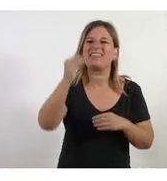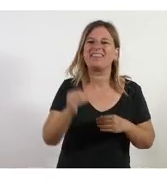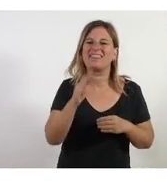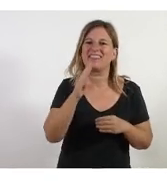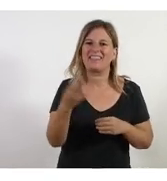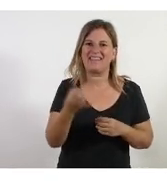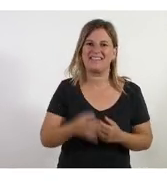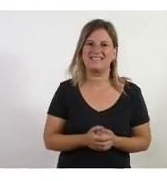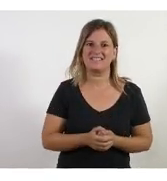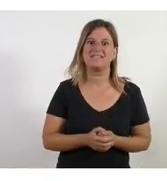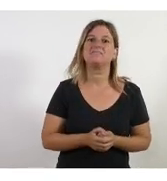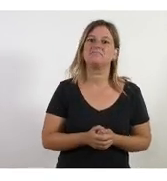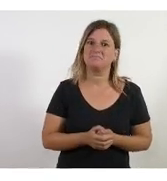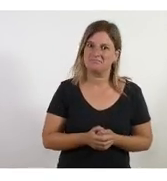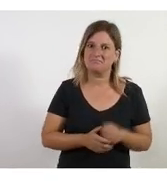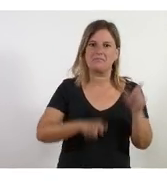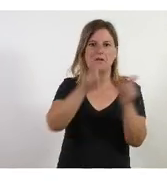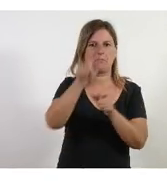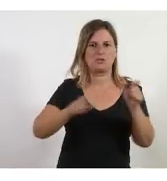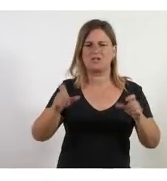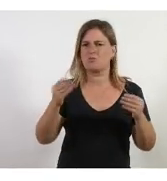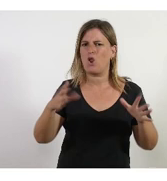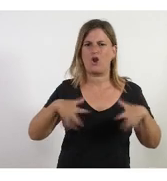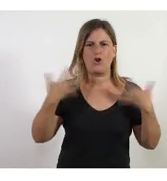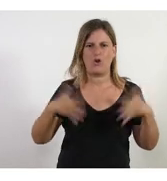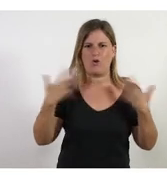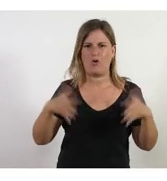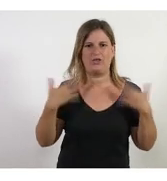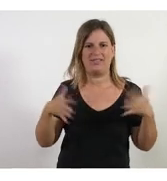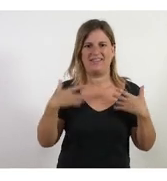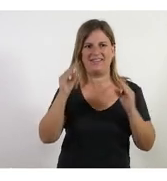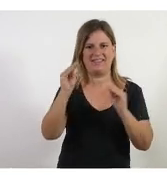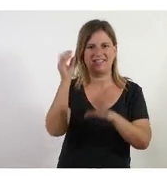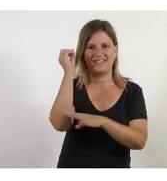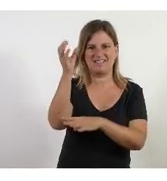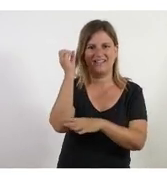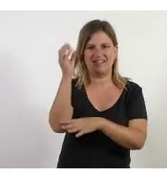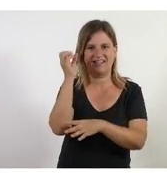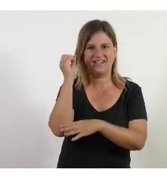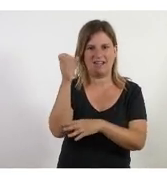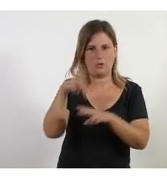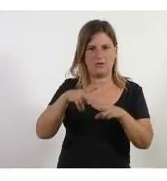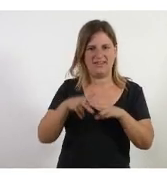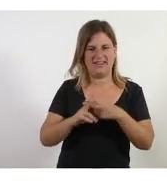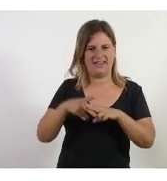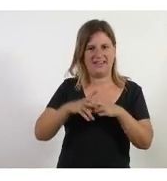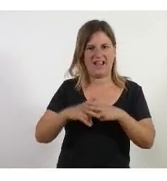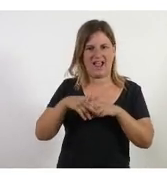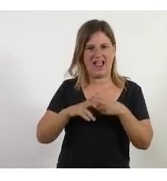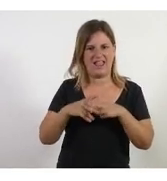Doncs tenim a la gent molt contenta amb la teva exposició, amb el teu taller.